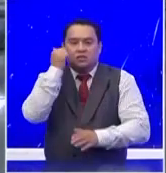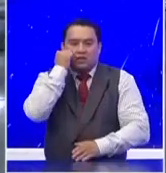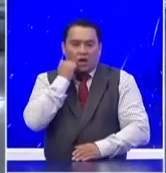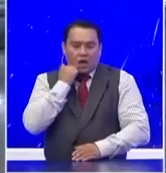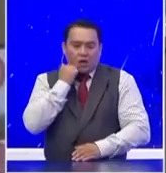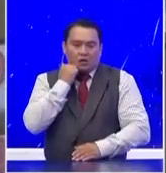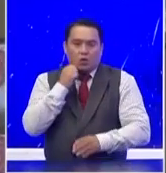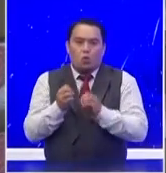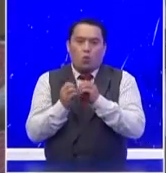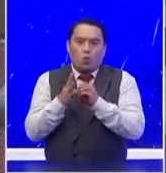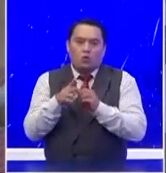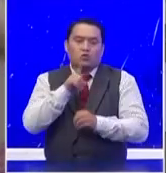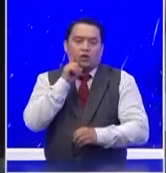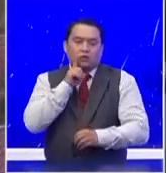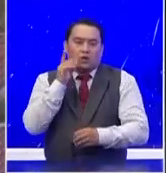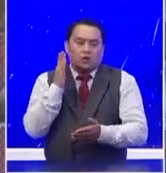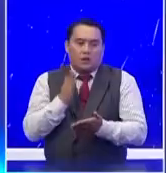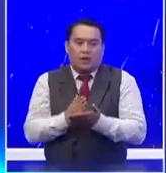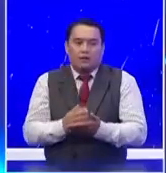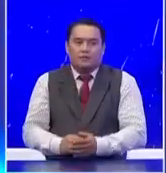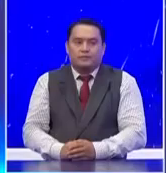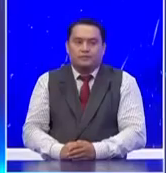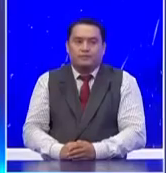мен 14-тегі жасөспірімдер де бар.